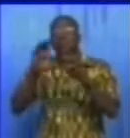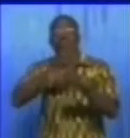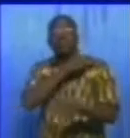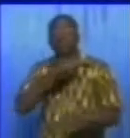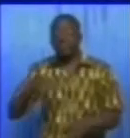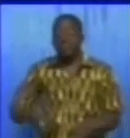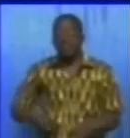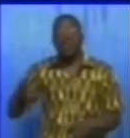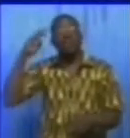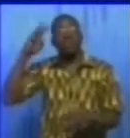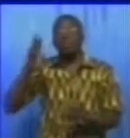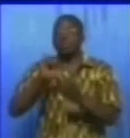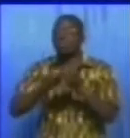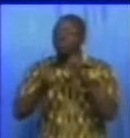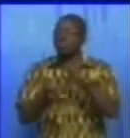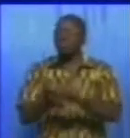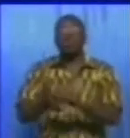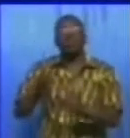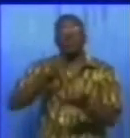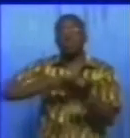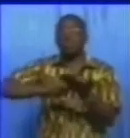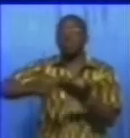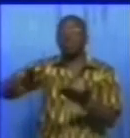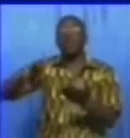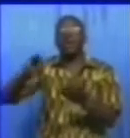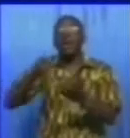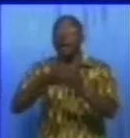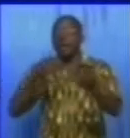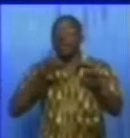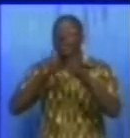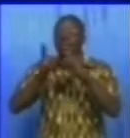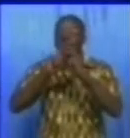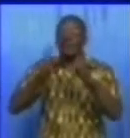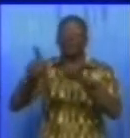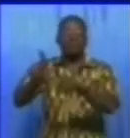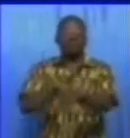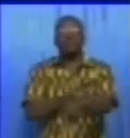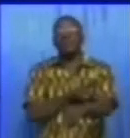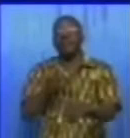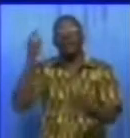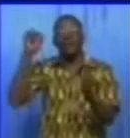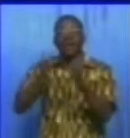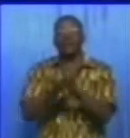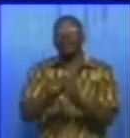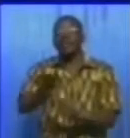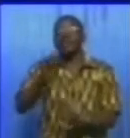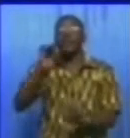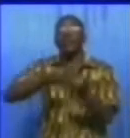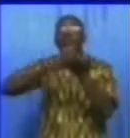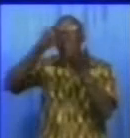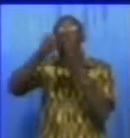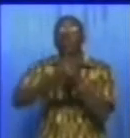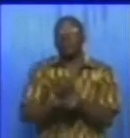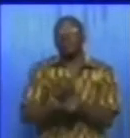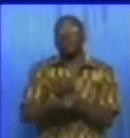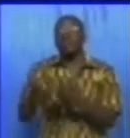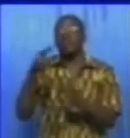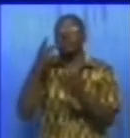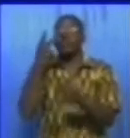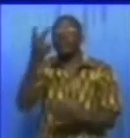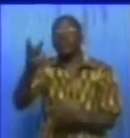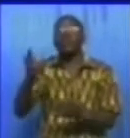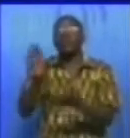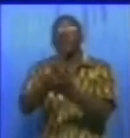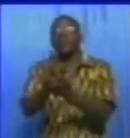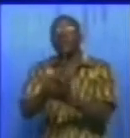une réponse au problème d'assainissement. Avant d'en parler plus en longueur avec l'initiateur même du projet, voici donc un reportage